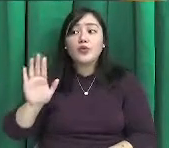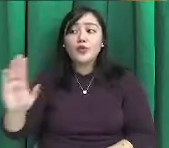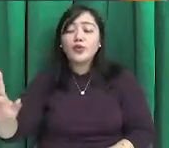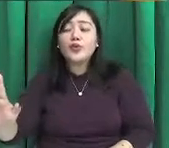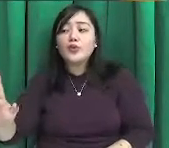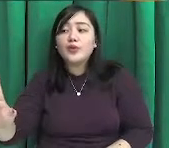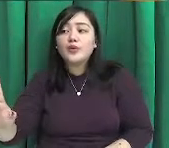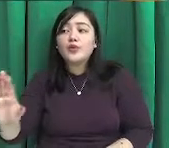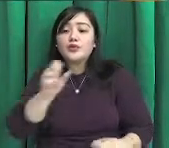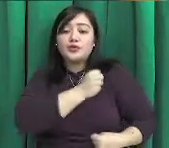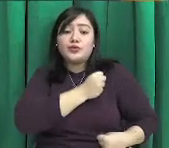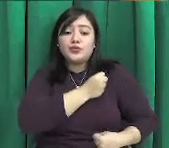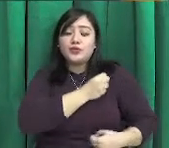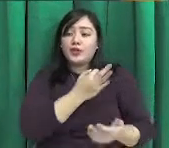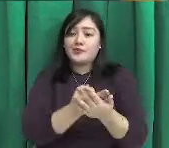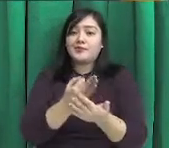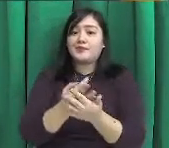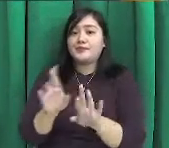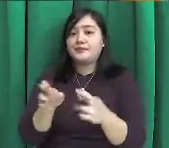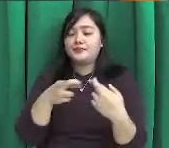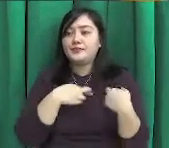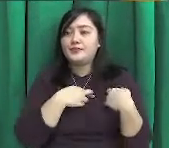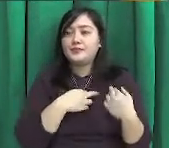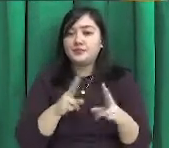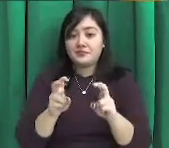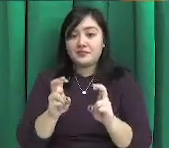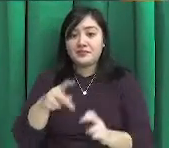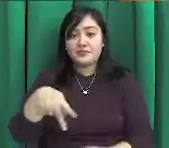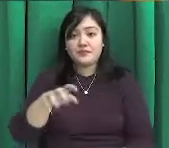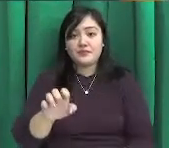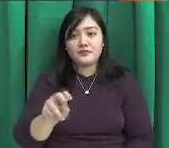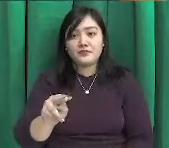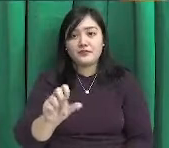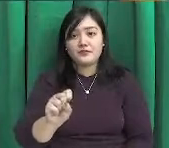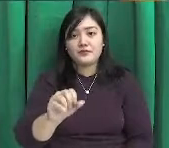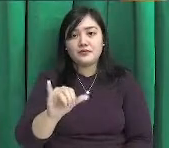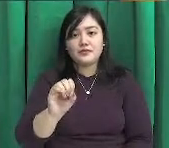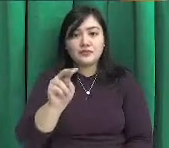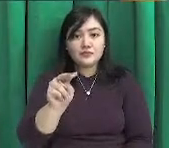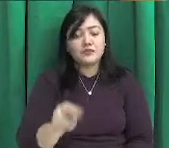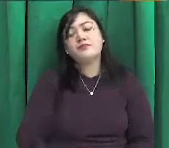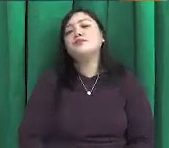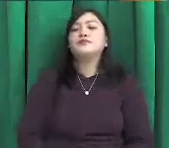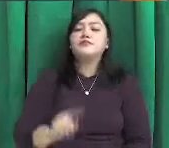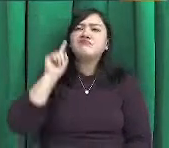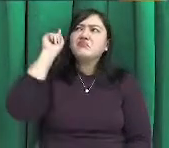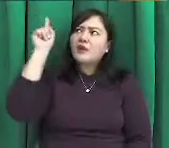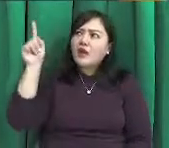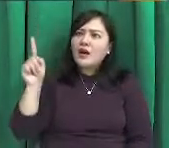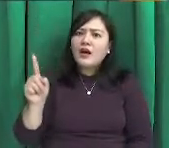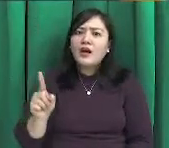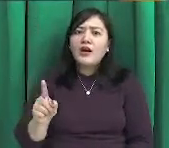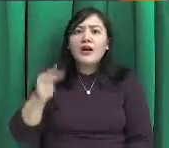nating ibangko kung gusto mo. Ang kasagot-sagot niya sa akin, ang bangko daw, pag nalugi, wala na.